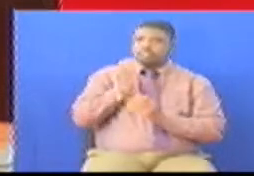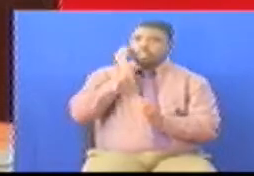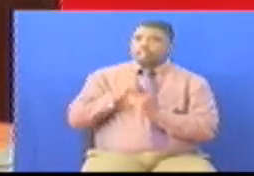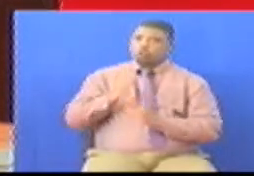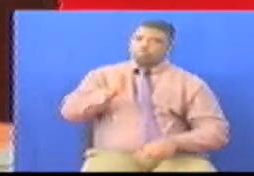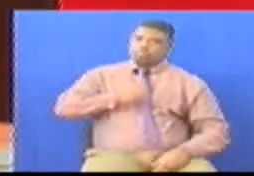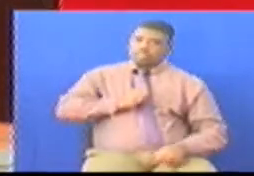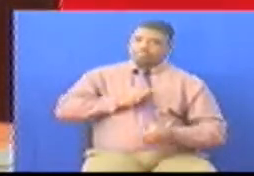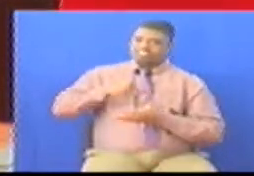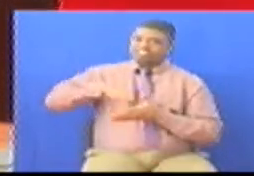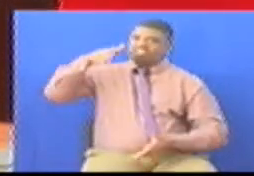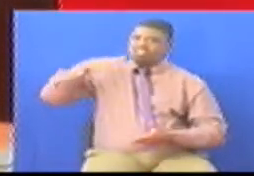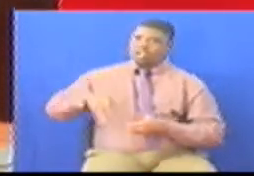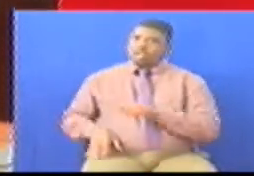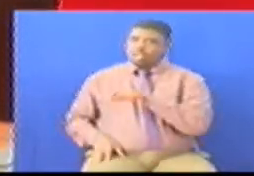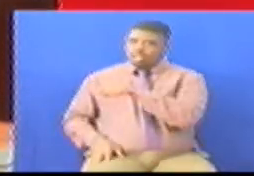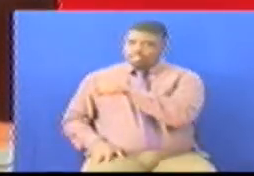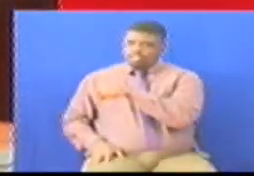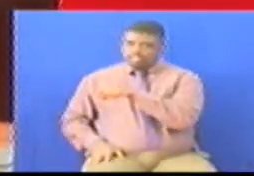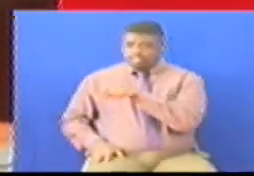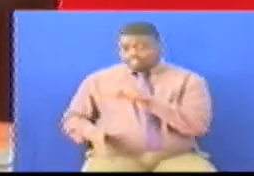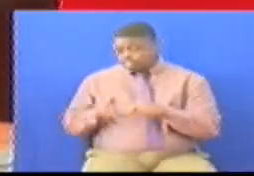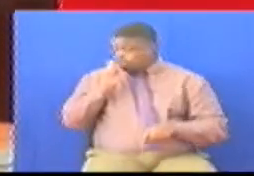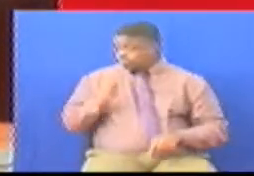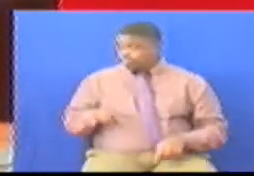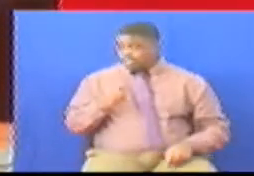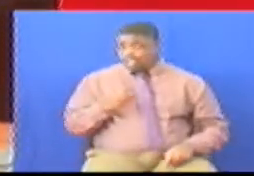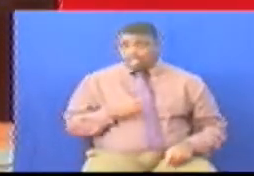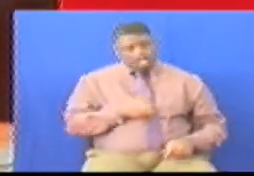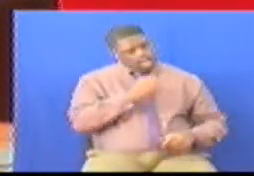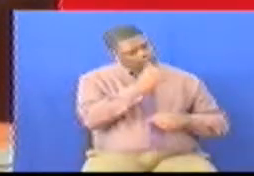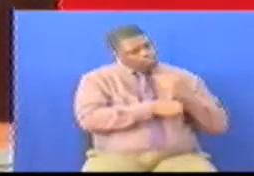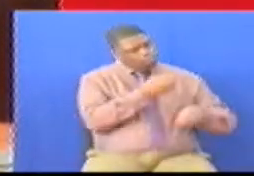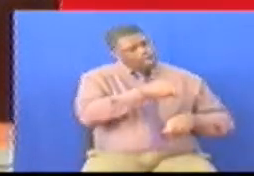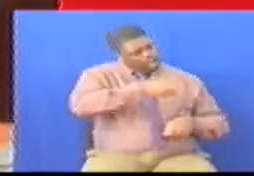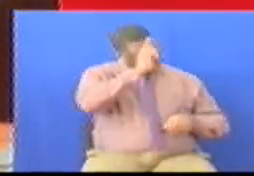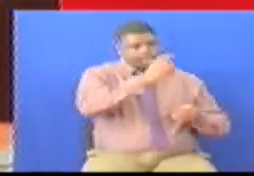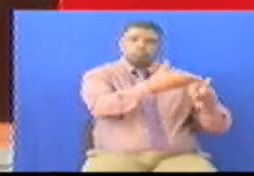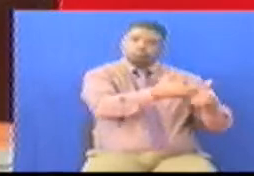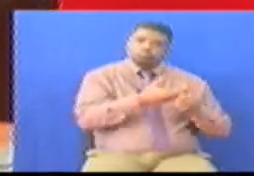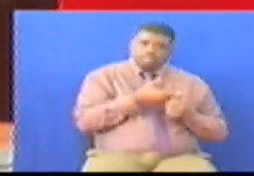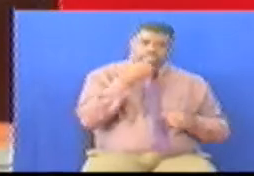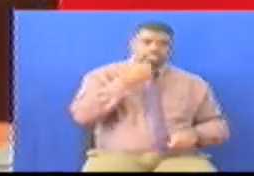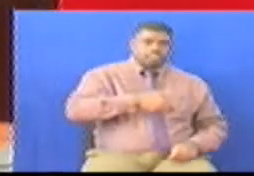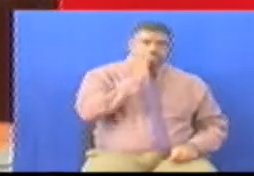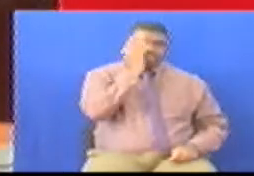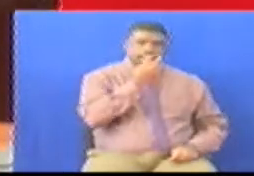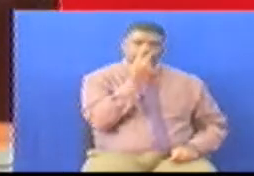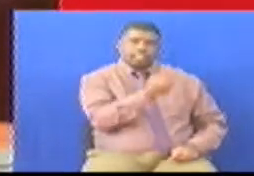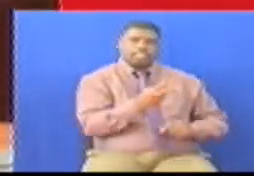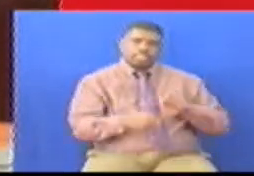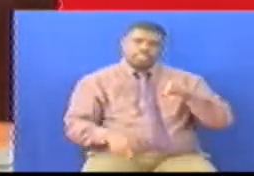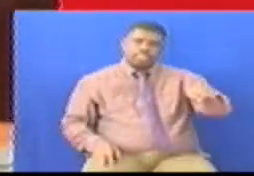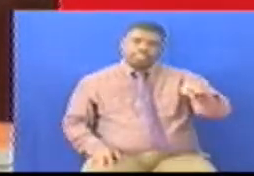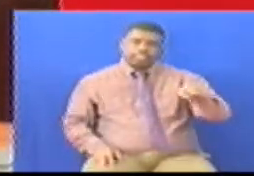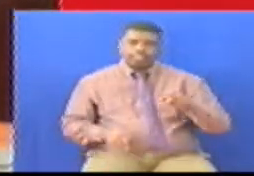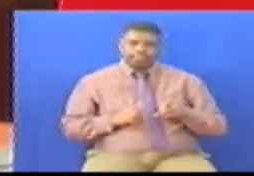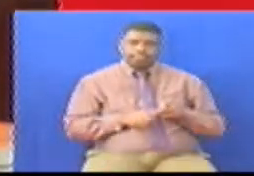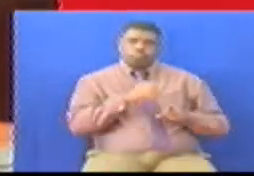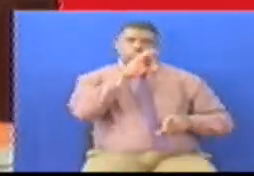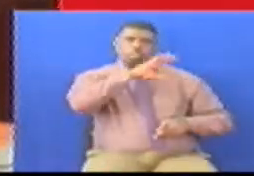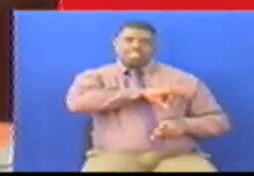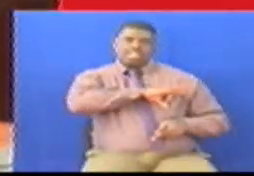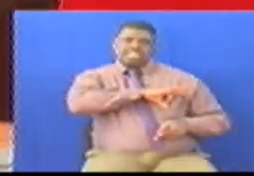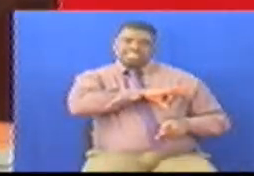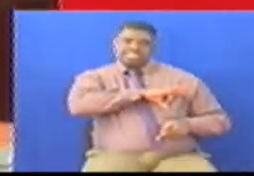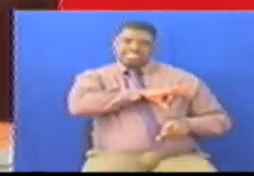nalo naomba lichukuliwe hatua za kinidhamu, na vile vile pia serikali iangalie, kwa sababu kuna wajanja wachache